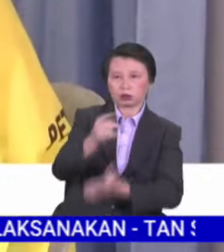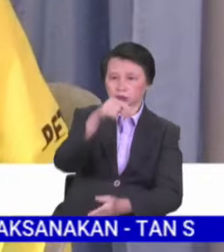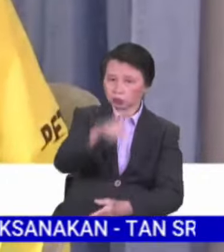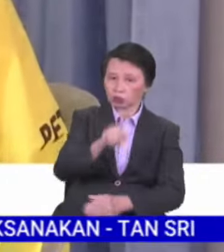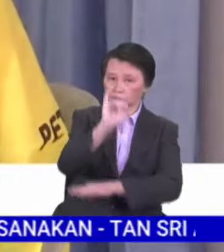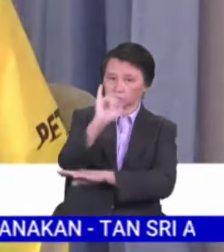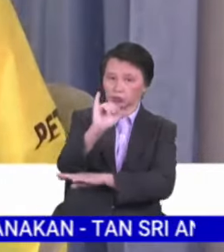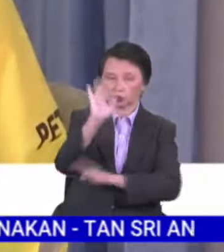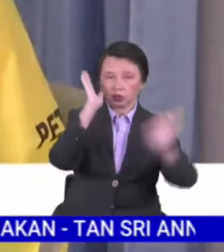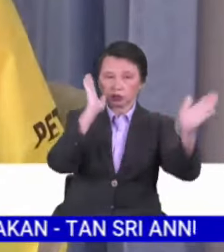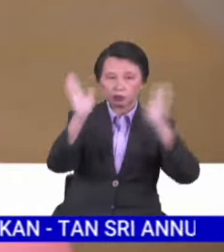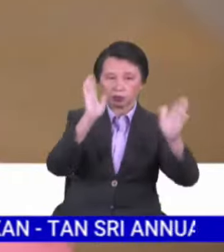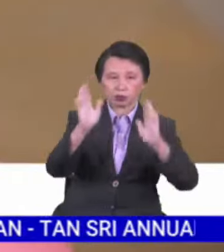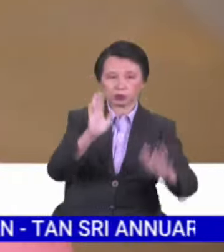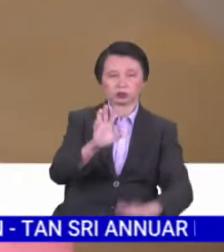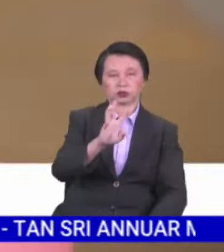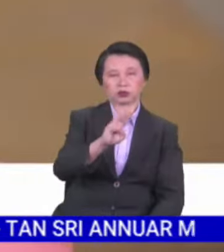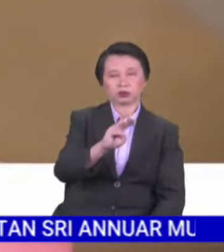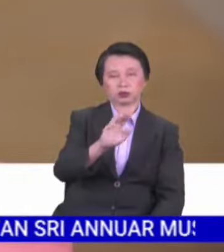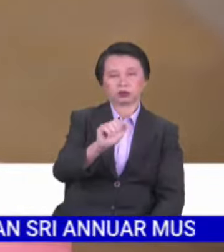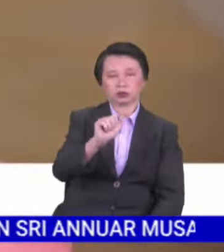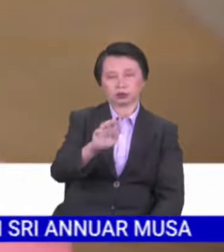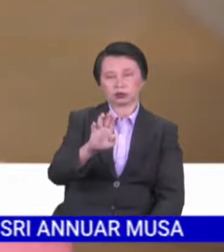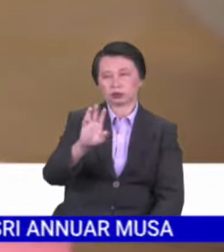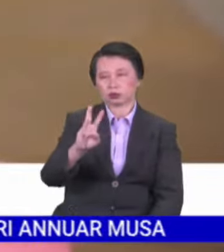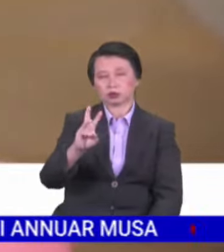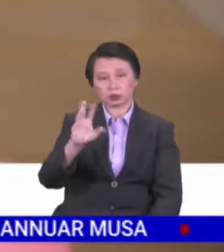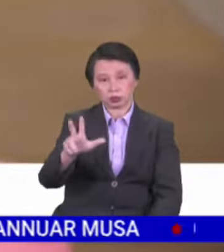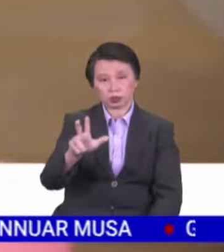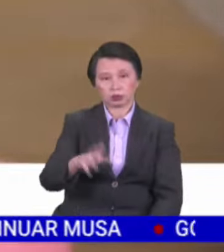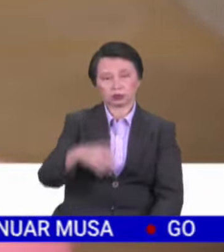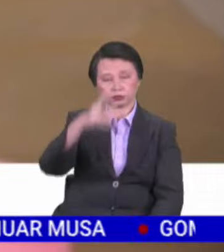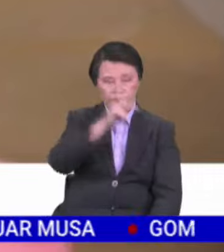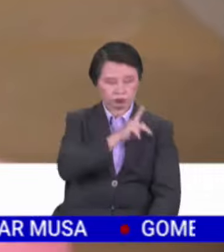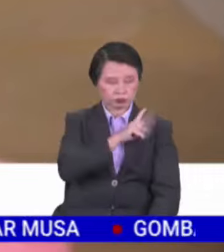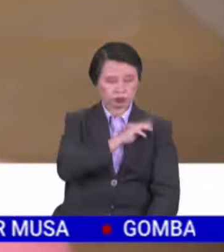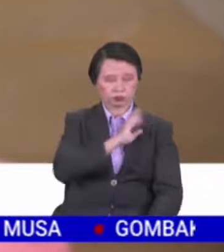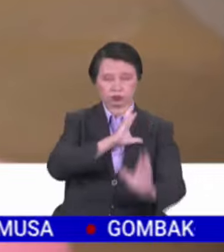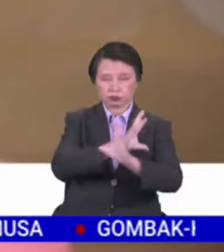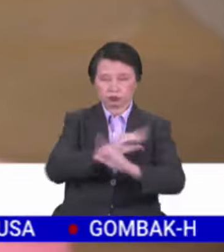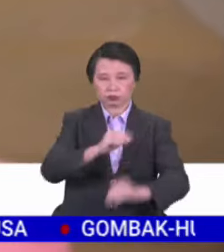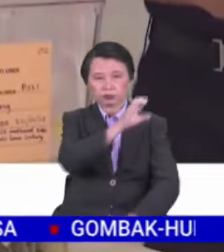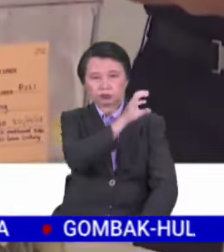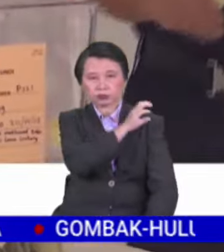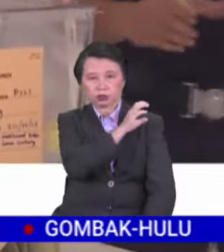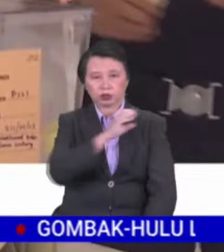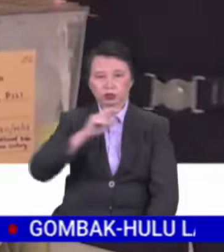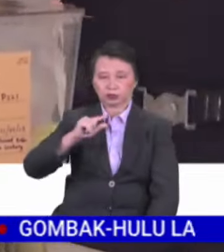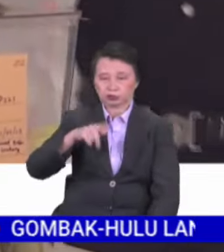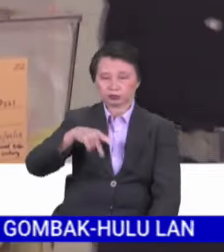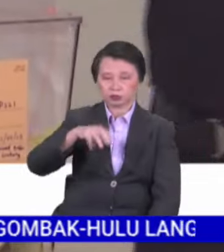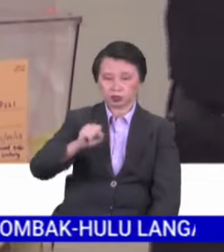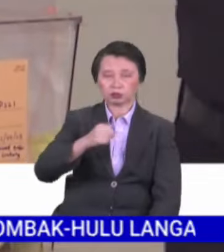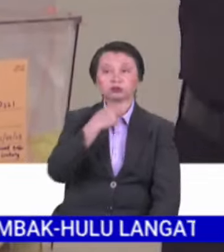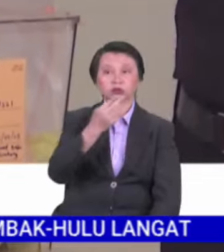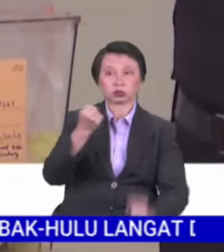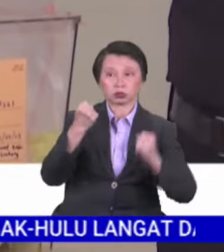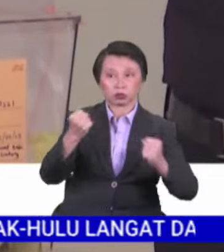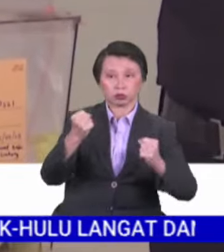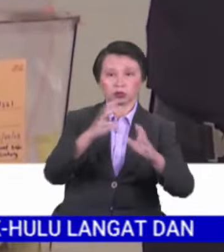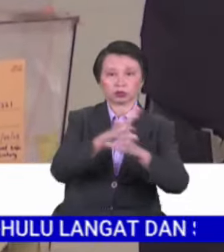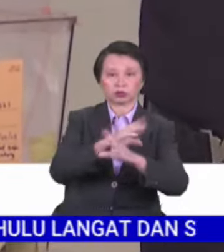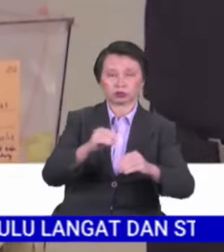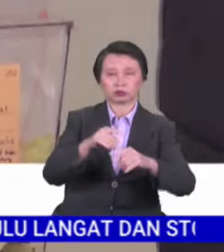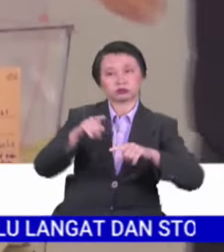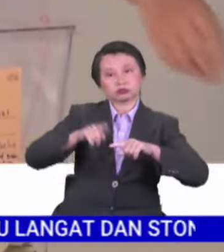dalam Perjanjian Malaysia 1963. Dato' Patinggi Tan Sri Abang Johari yang juga pengerusi GPS memberitahu suara yang kuat dari Sarawak